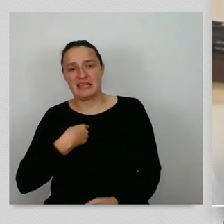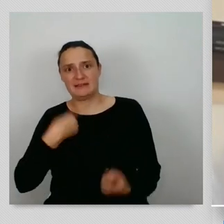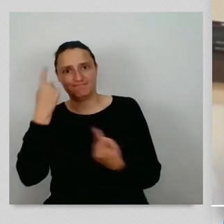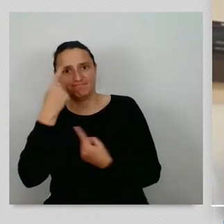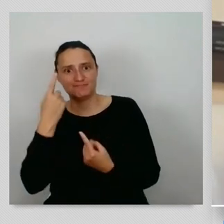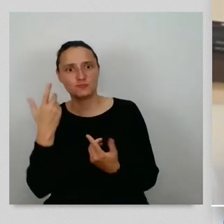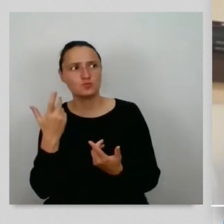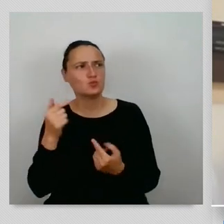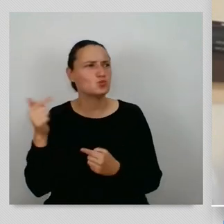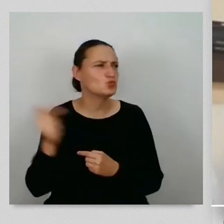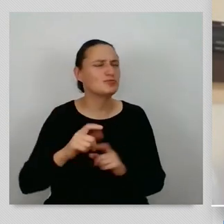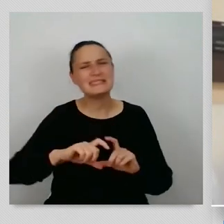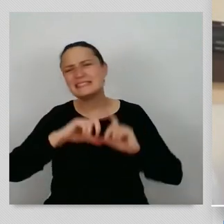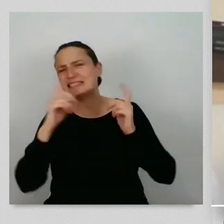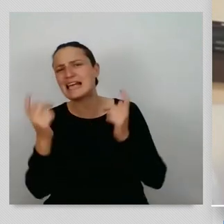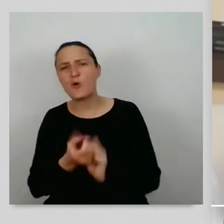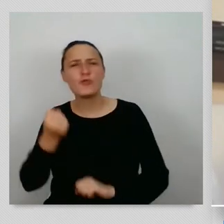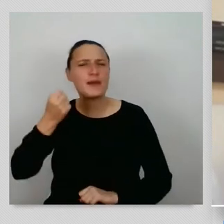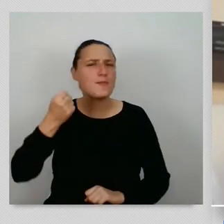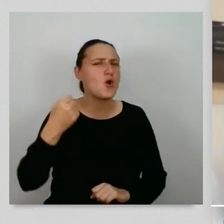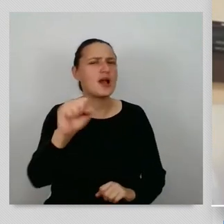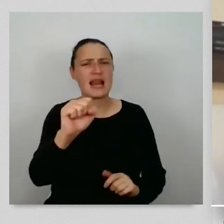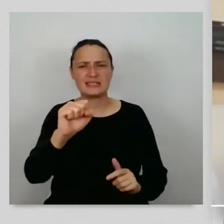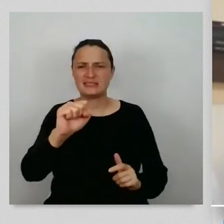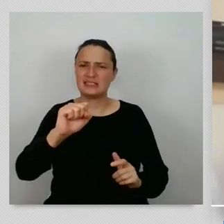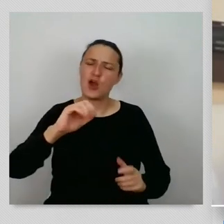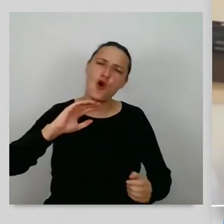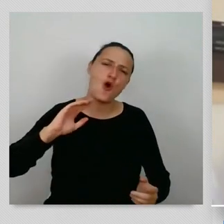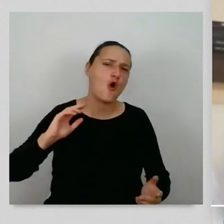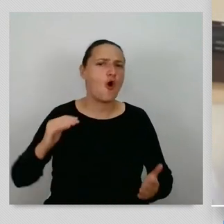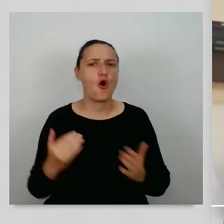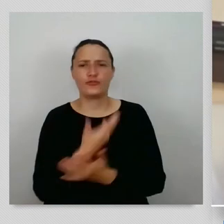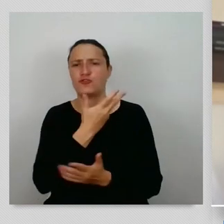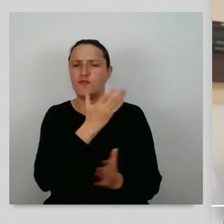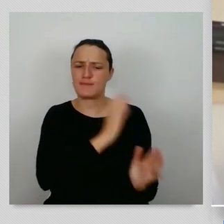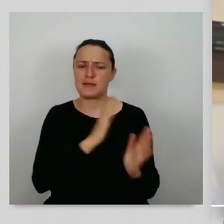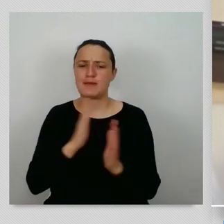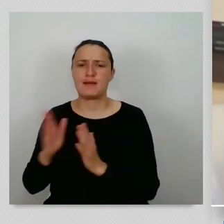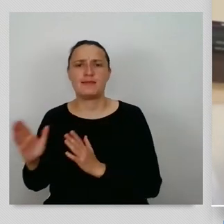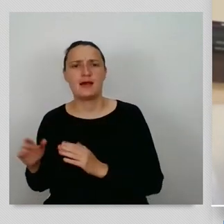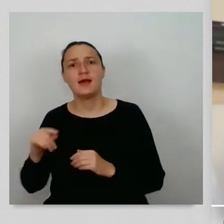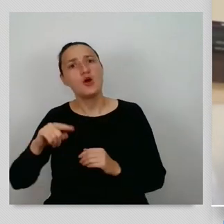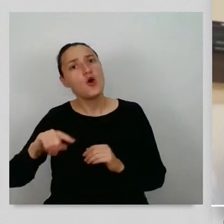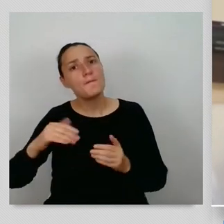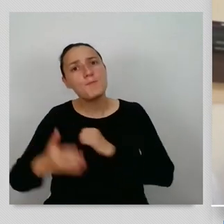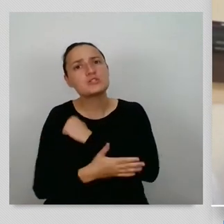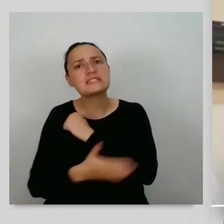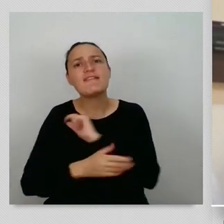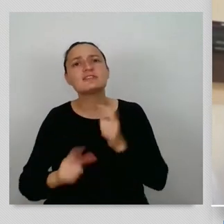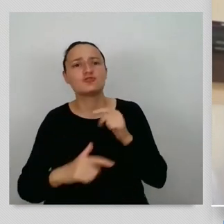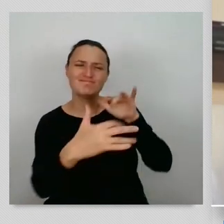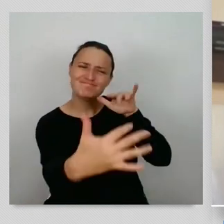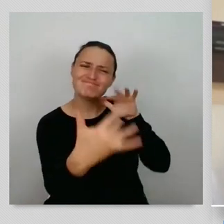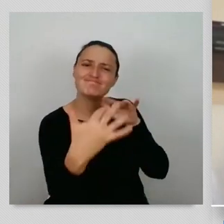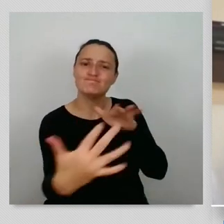musimy przemodelować tę naszą demokrację, oprzeć ją na więzi i to musimy stworzyć